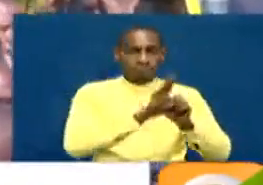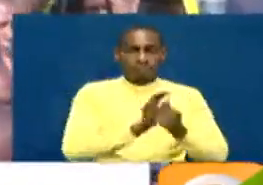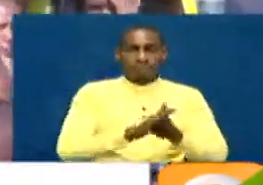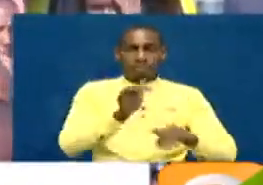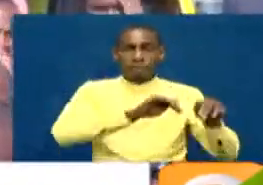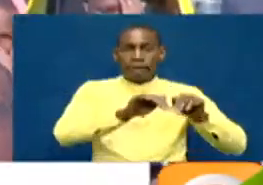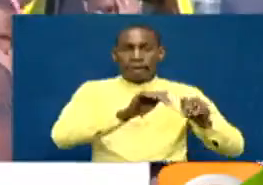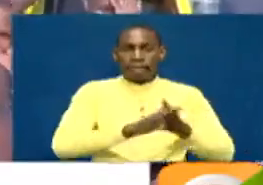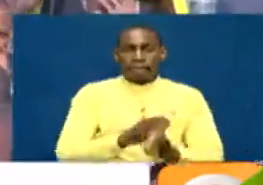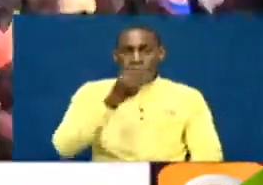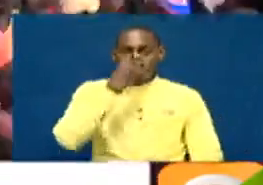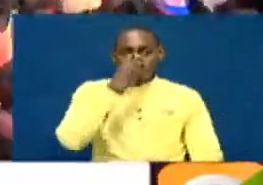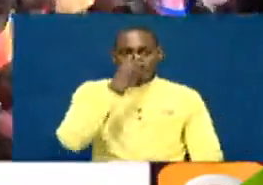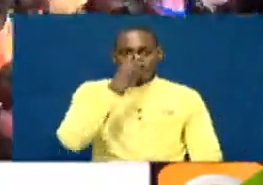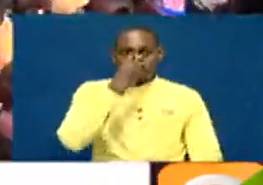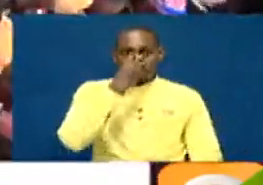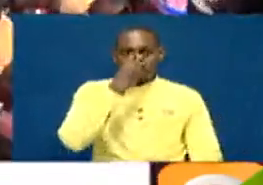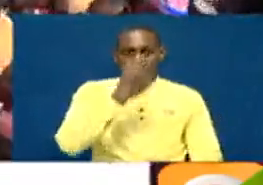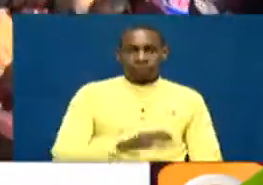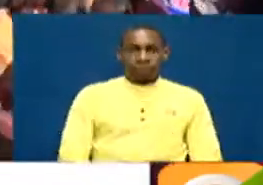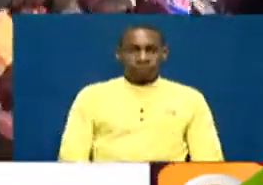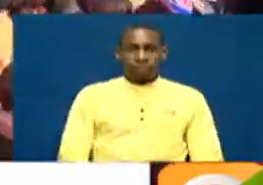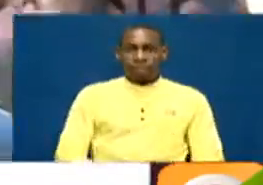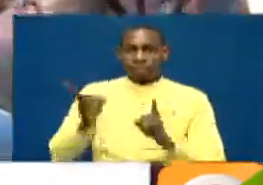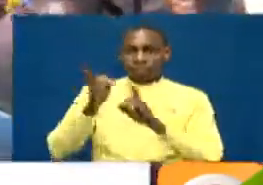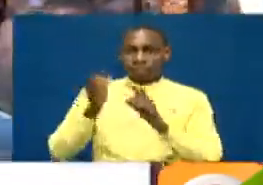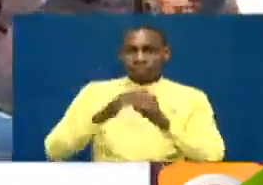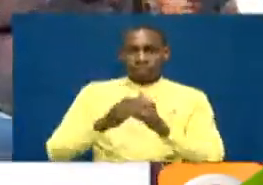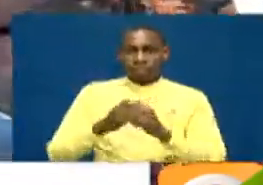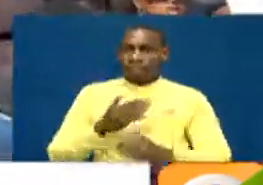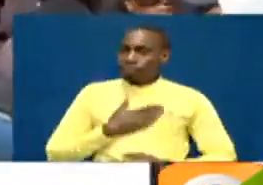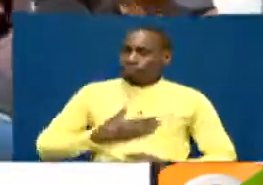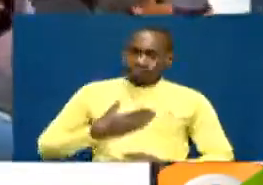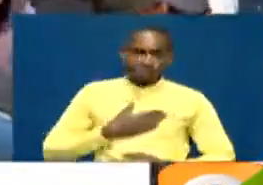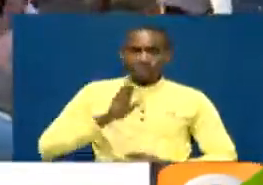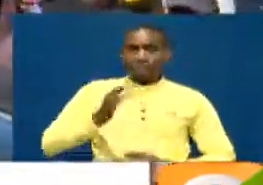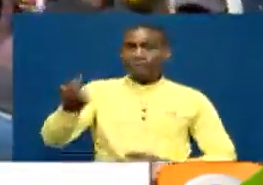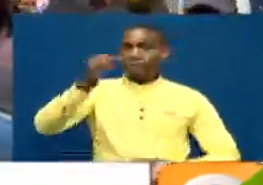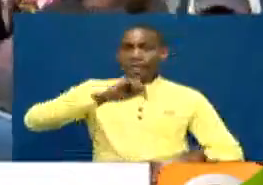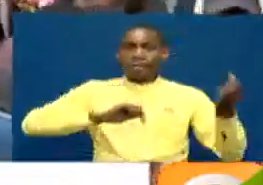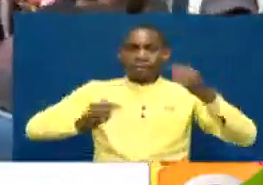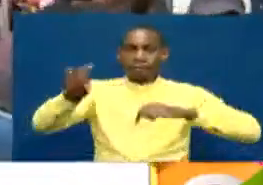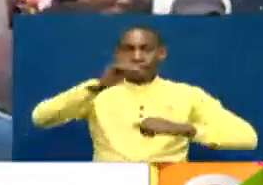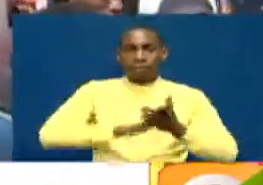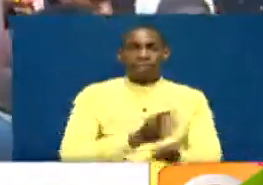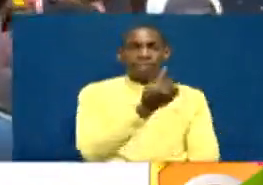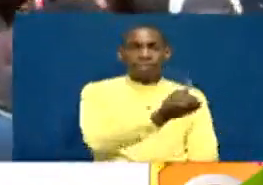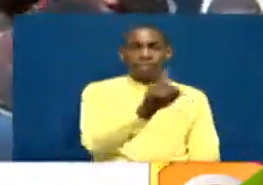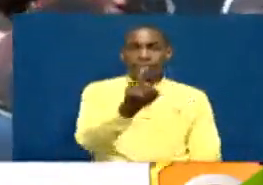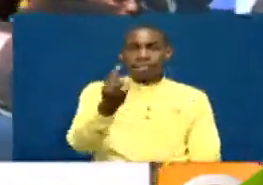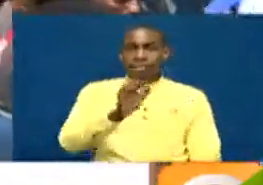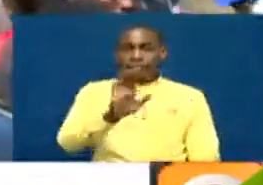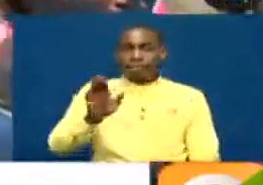tupigie William Samoei Ruto kura. Aretisa jameni, mujitokeze. Kila mmoja